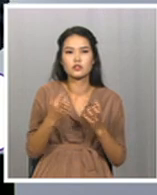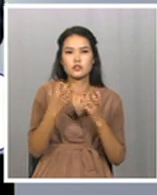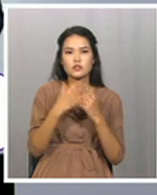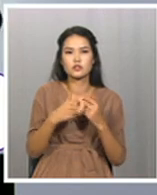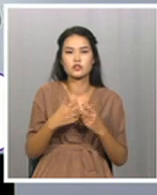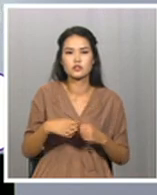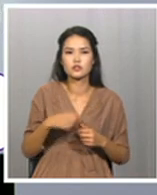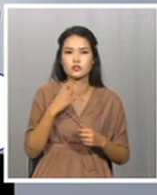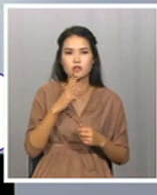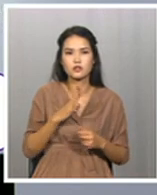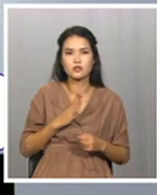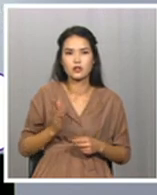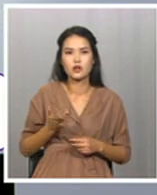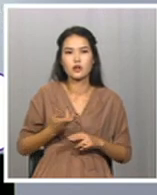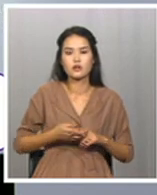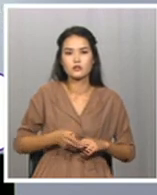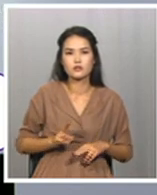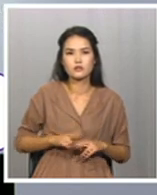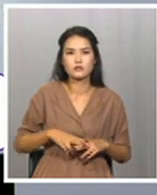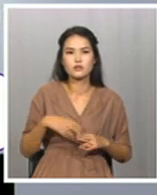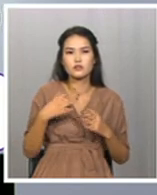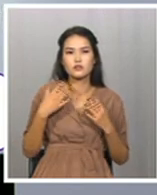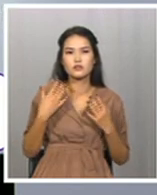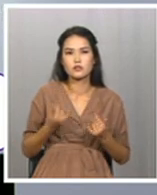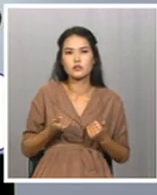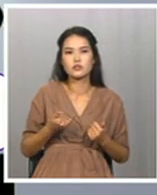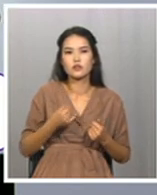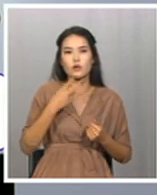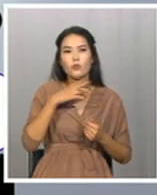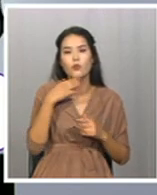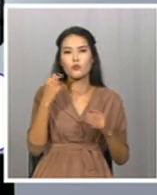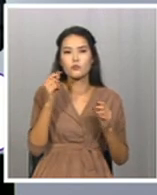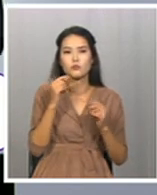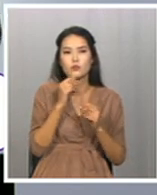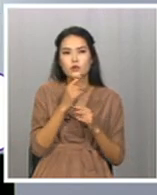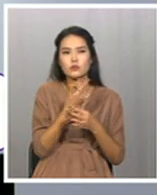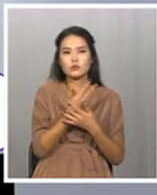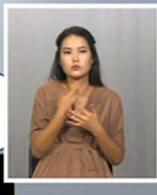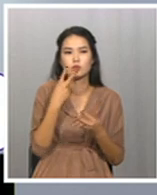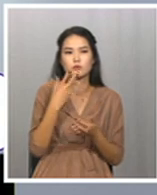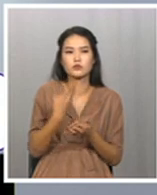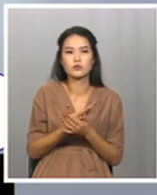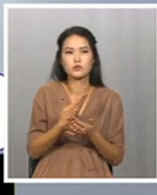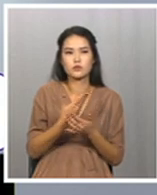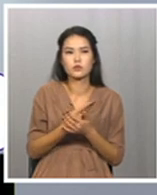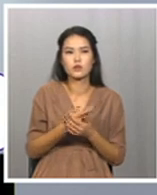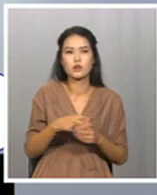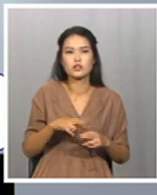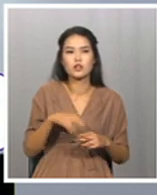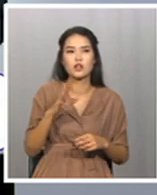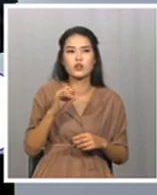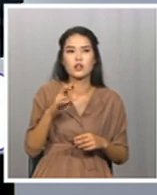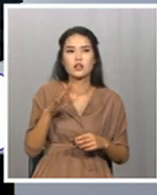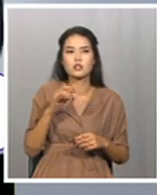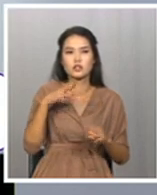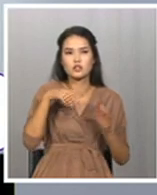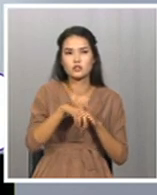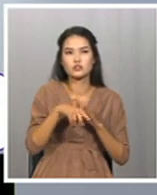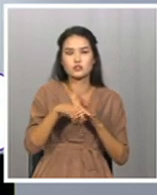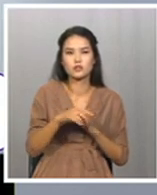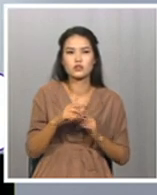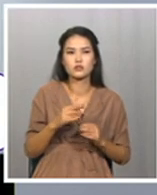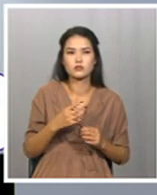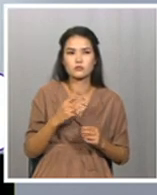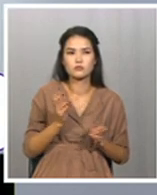келтіреді. Сондықтан қазіргі көптеген экономикалық көрсеткіштердің көпшілігі жиынтық ішкі өніммен беріледі.